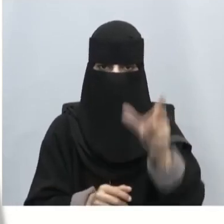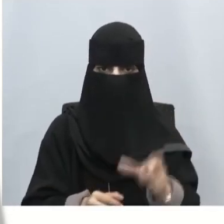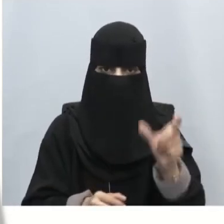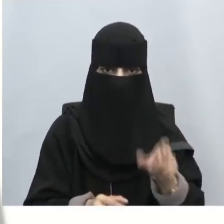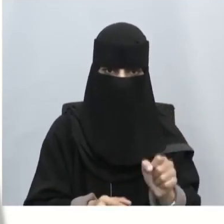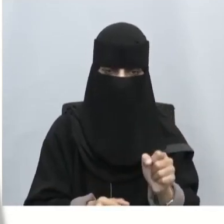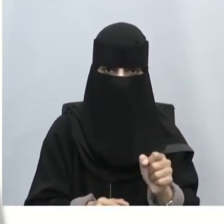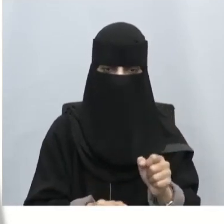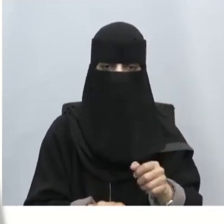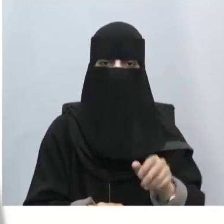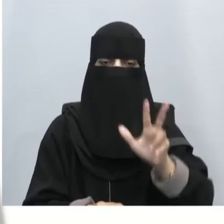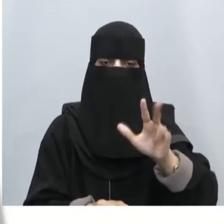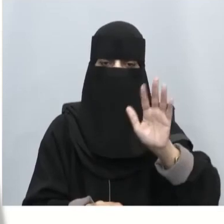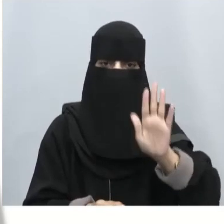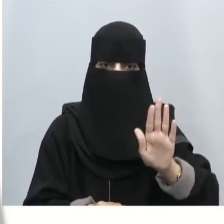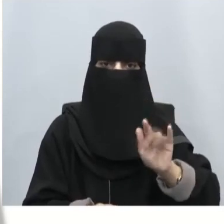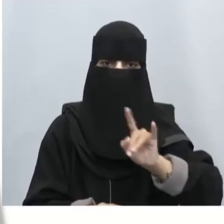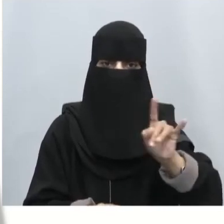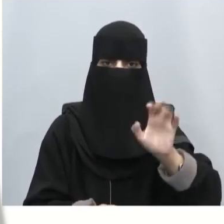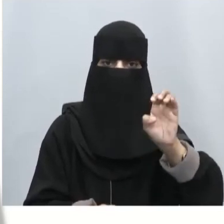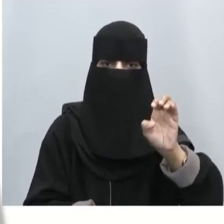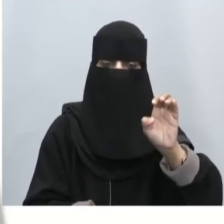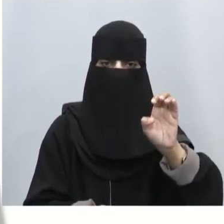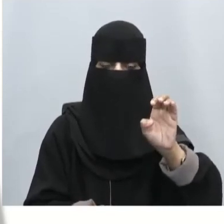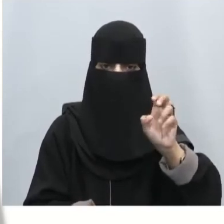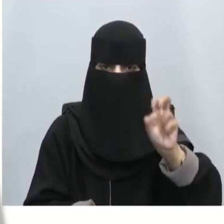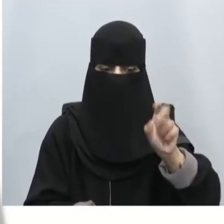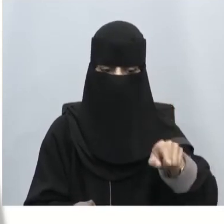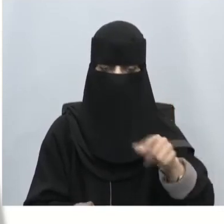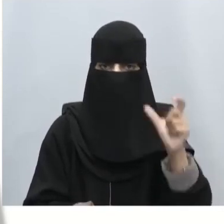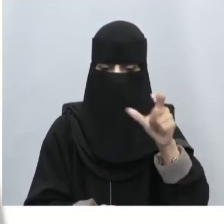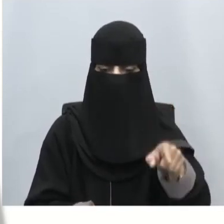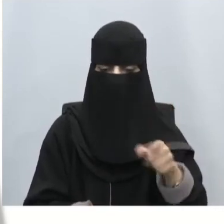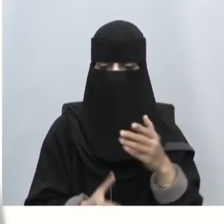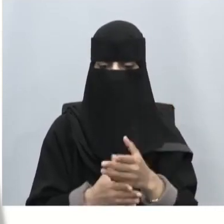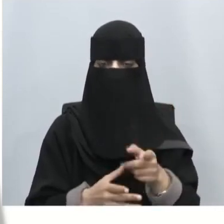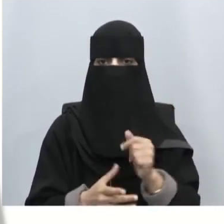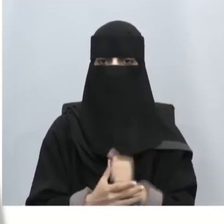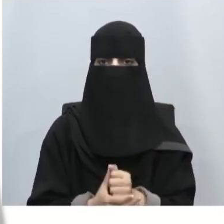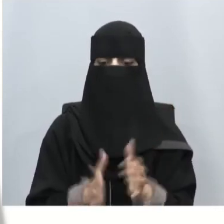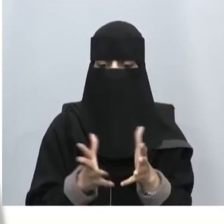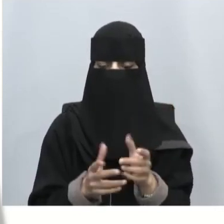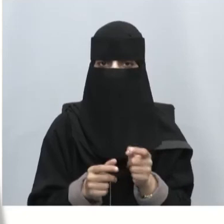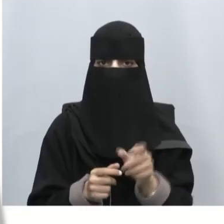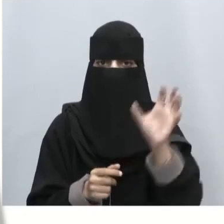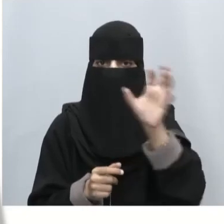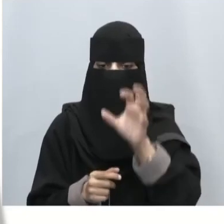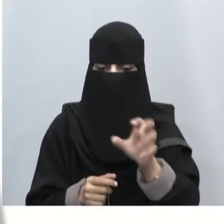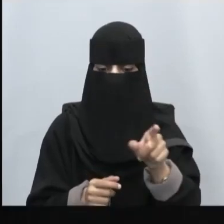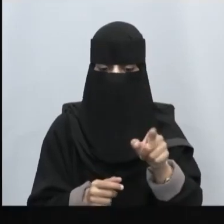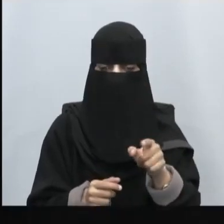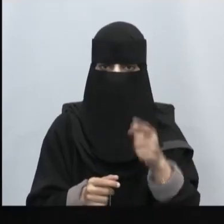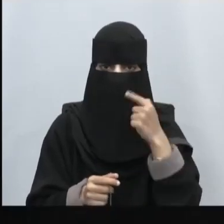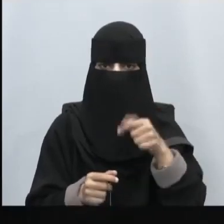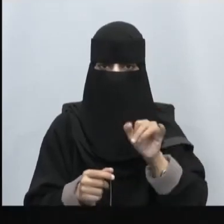الوقت ايضا من اسباب الحملات الصليبيه طلاب وطالباتي هو خوف الاوروبيين من ان